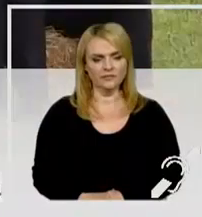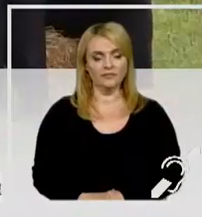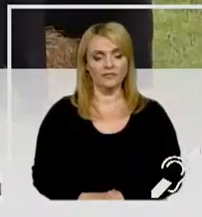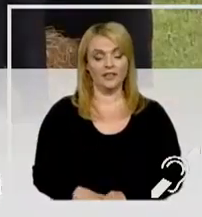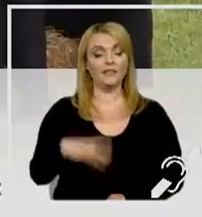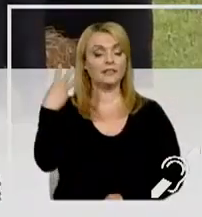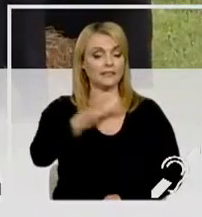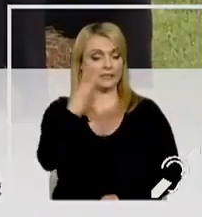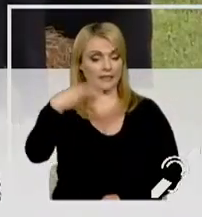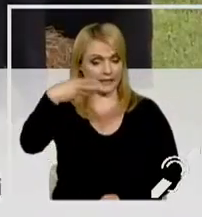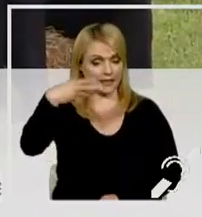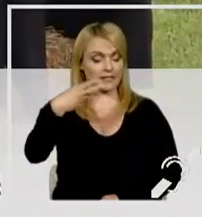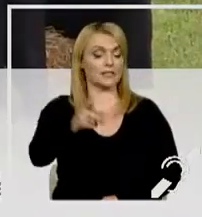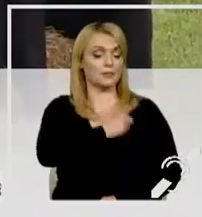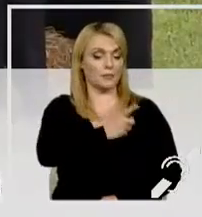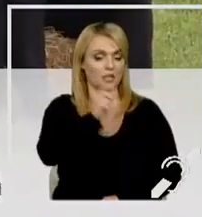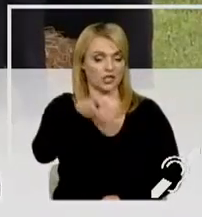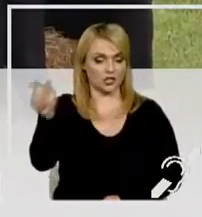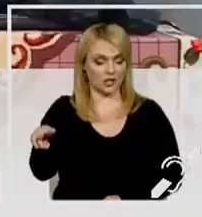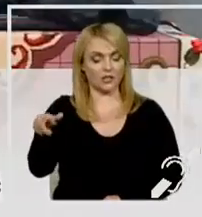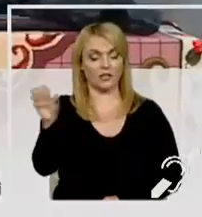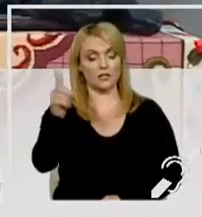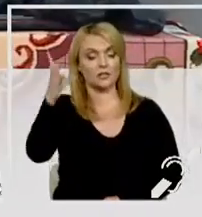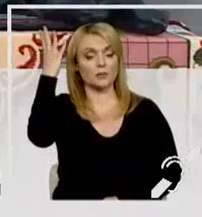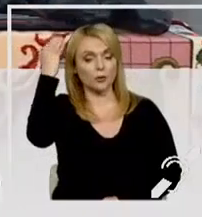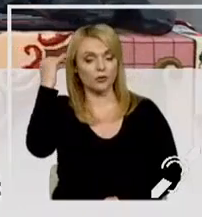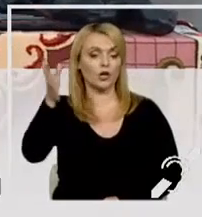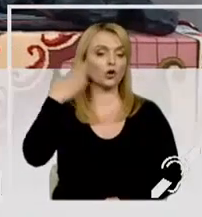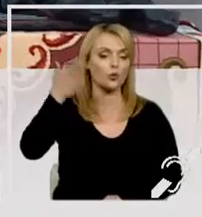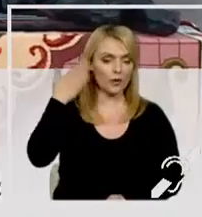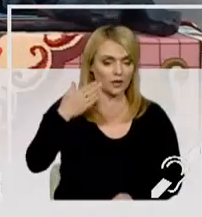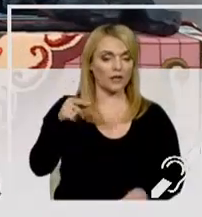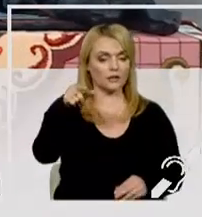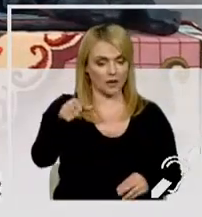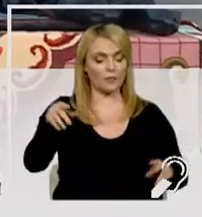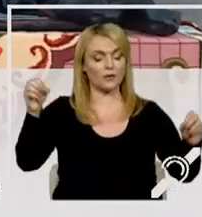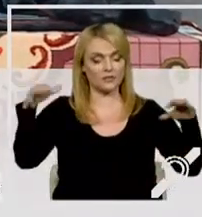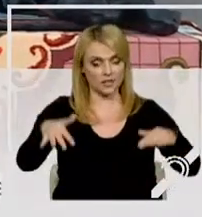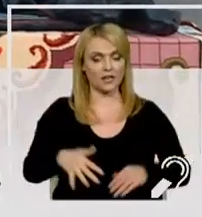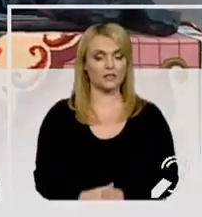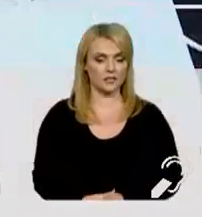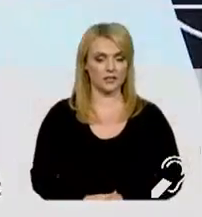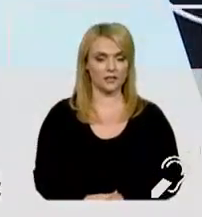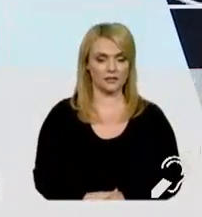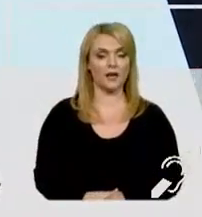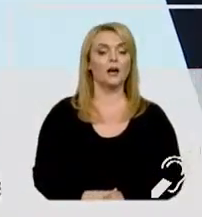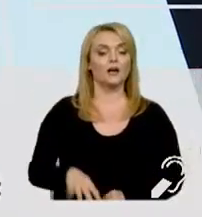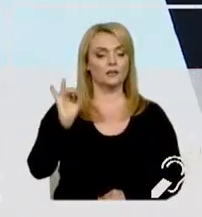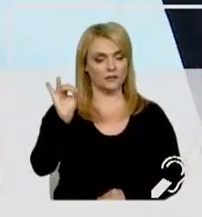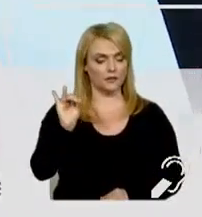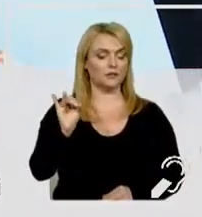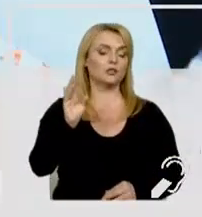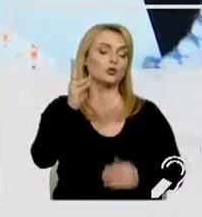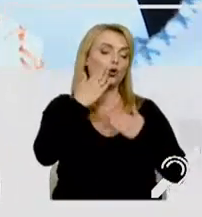Zeci de meșteri populari din România și din Republica Moldova și-au împărtășit pasiunea și talentul cu oamenii care țin la datini